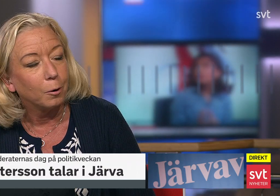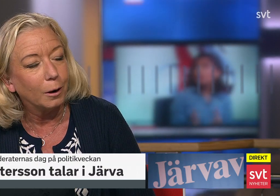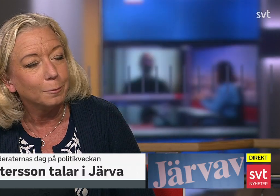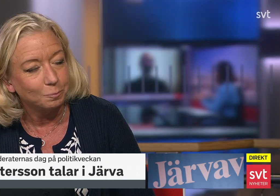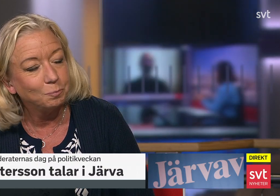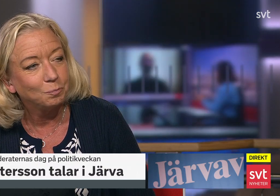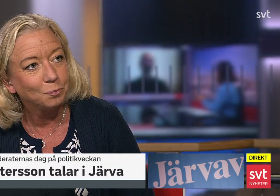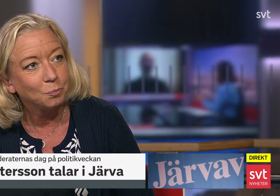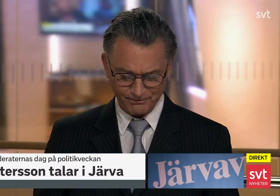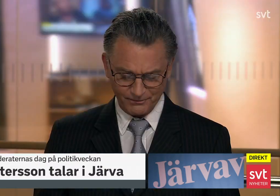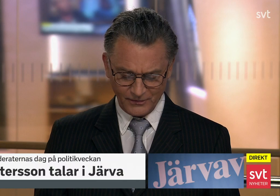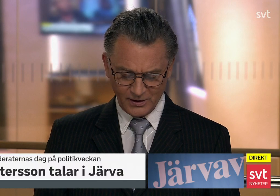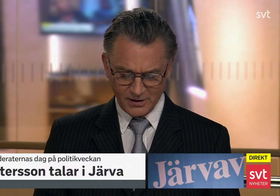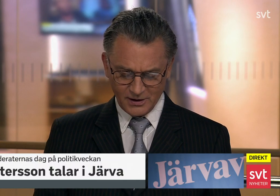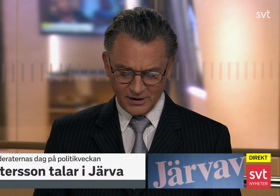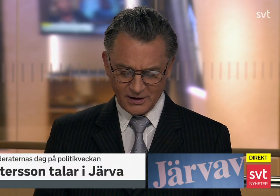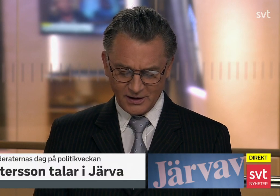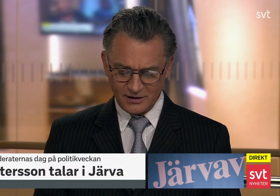Reinfeldtska parollen. Mm. Just det.